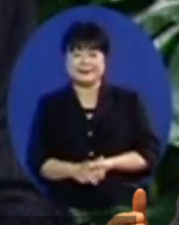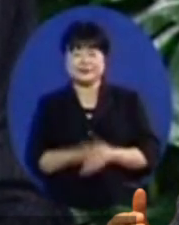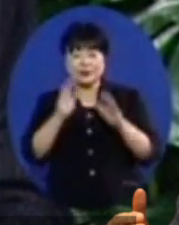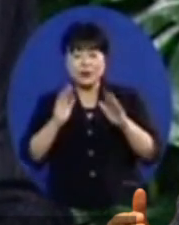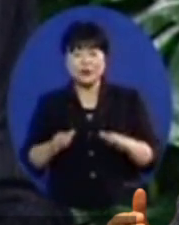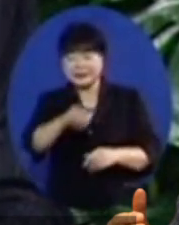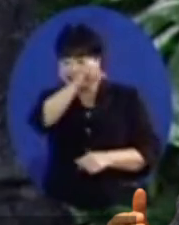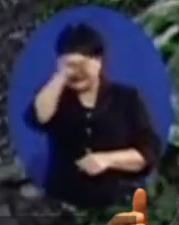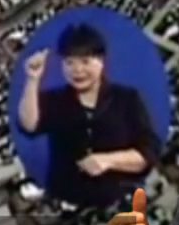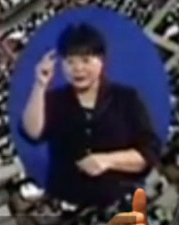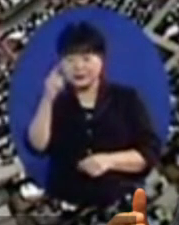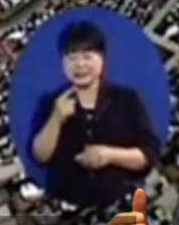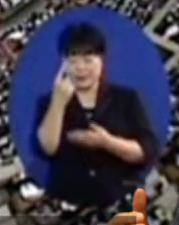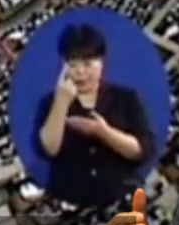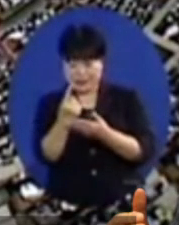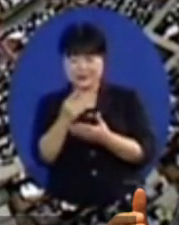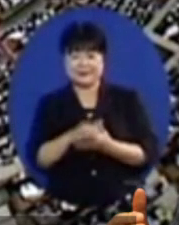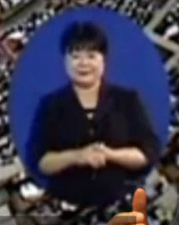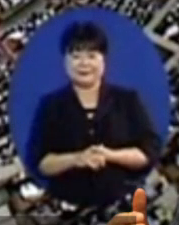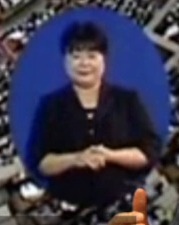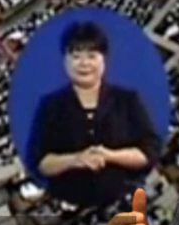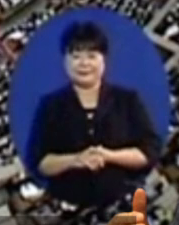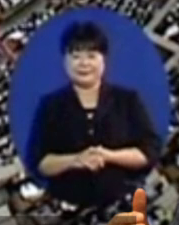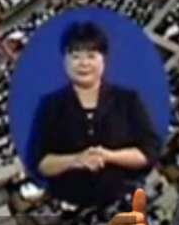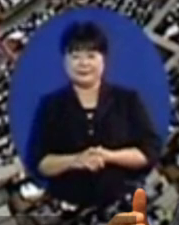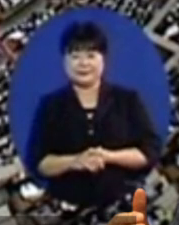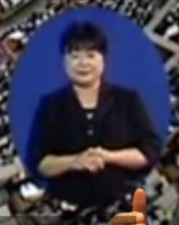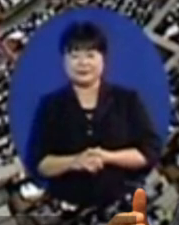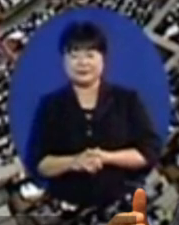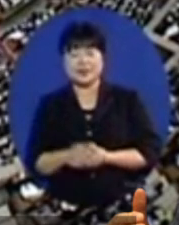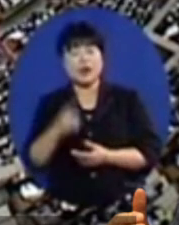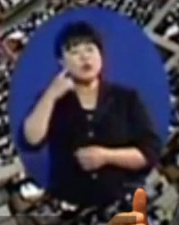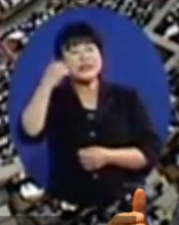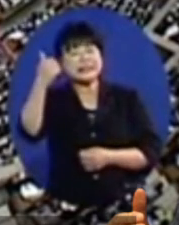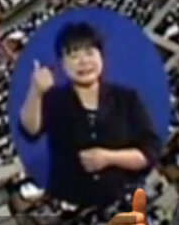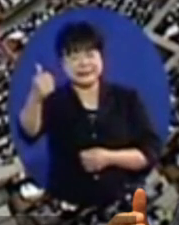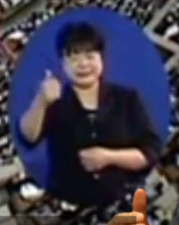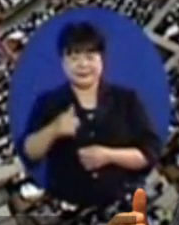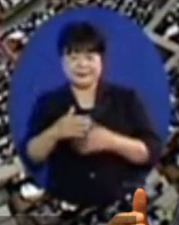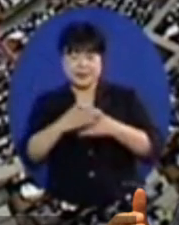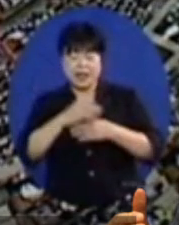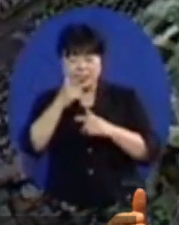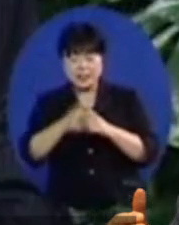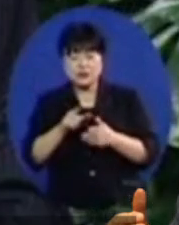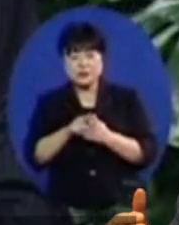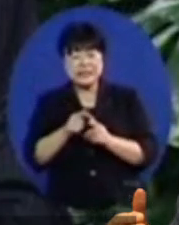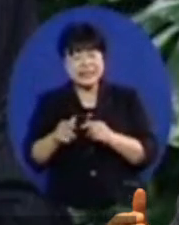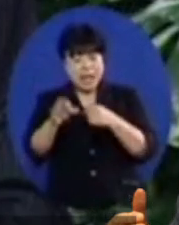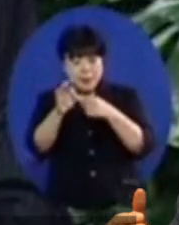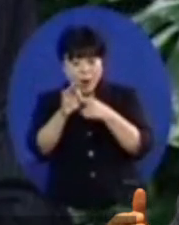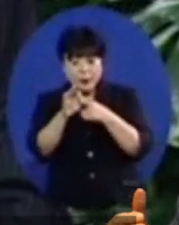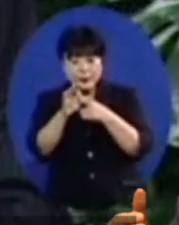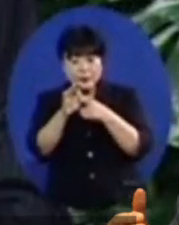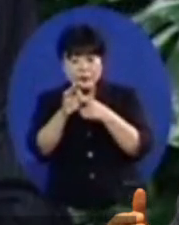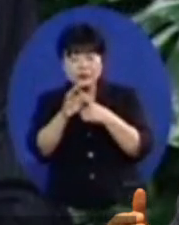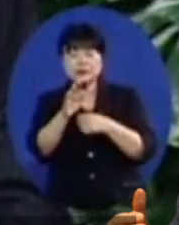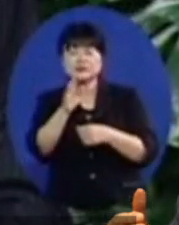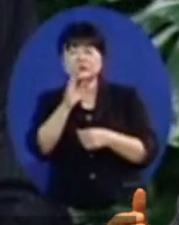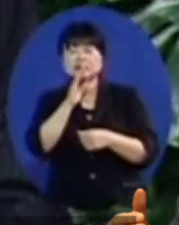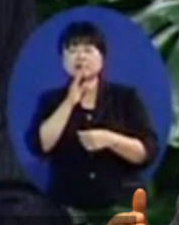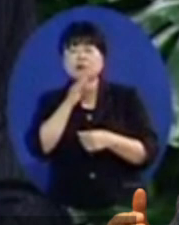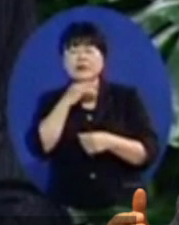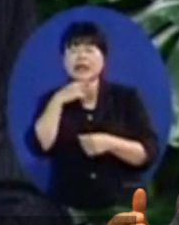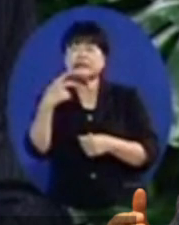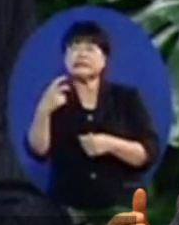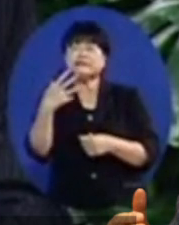우리 장로님이 한 분이 오셔서 제게 그런 말 하십니다. 목사님, 내가 예수를 안 믿었더라면 이 70이